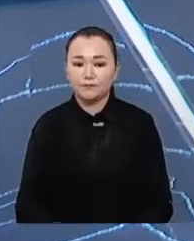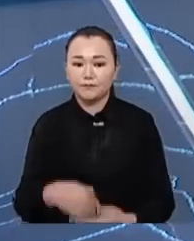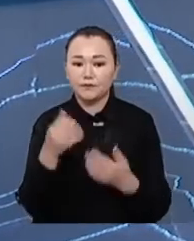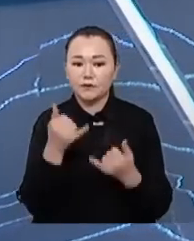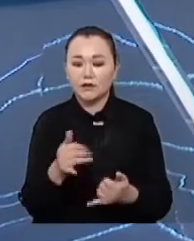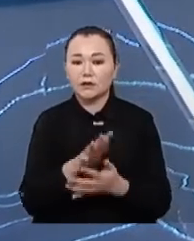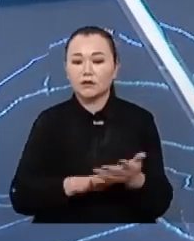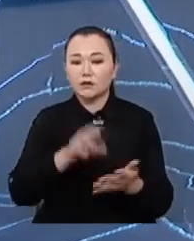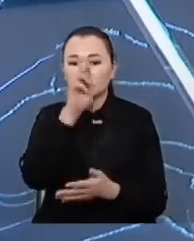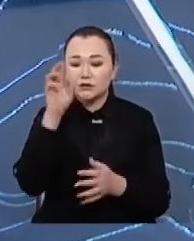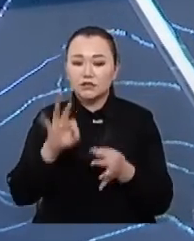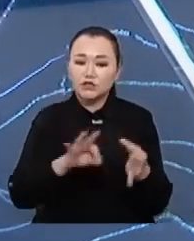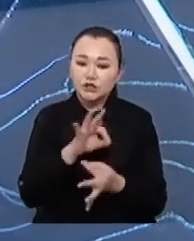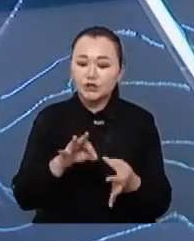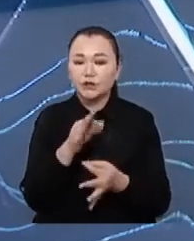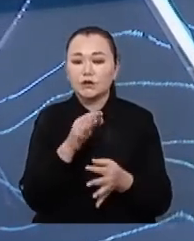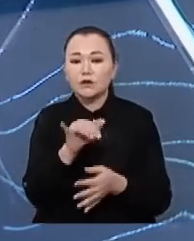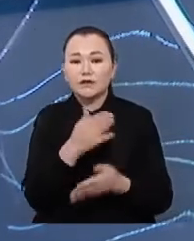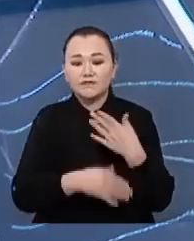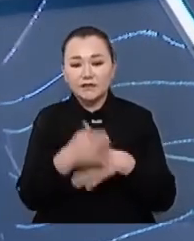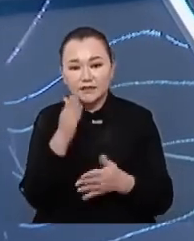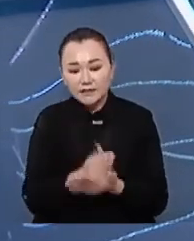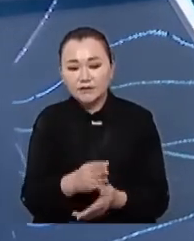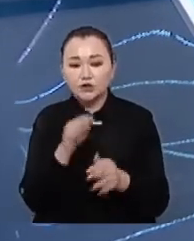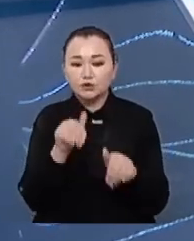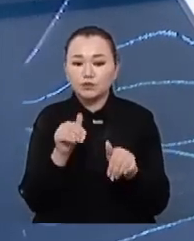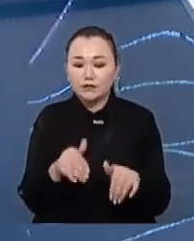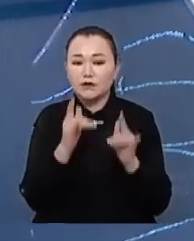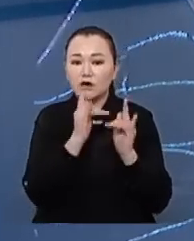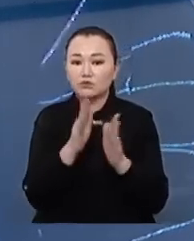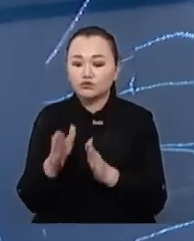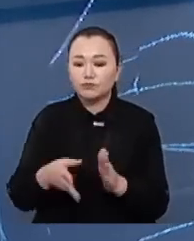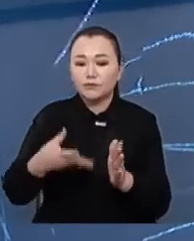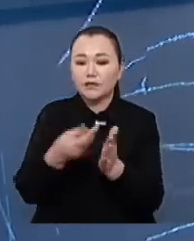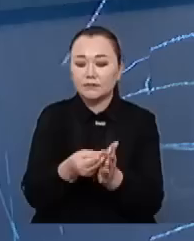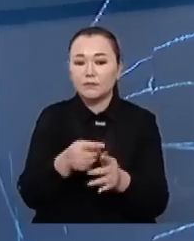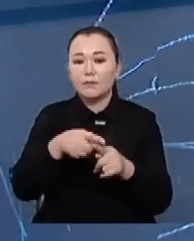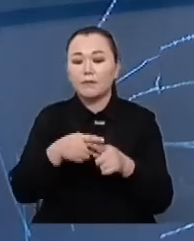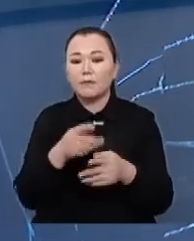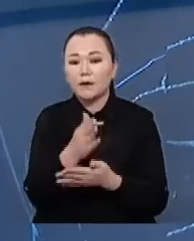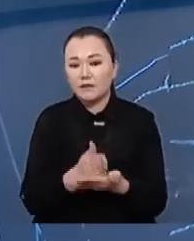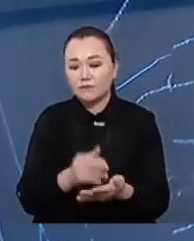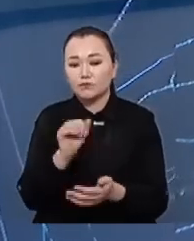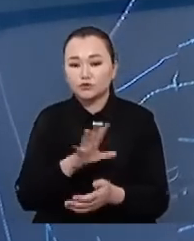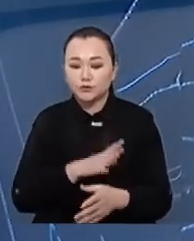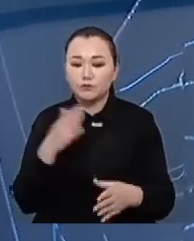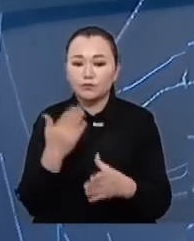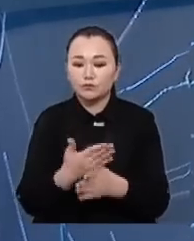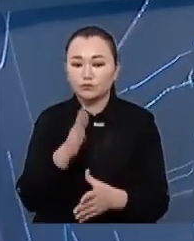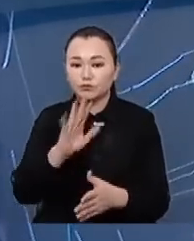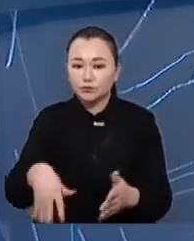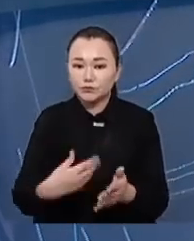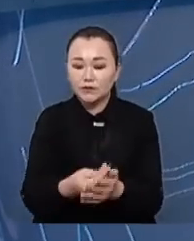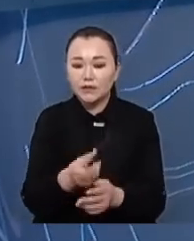Енді мемлекет жетім және мүгедектігі бар студенттер үшін жатақхана ақысының жартысын төлеп отыруы мүмкін. Қазір бұл